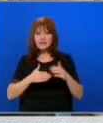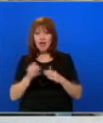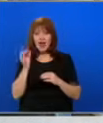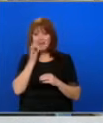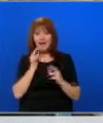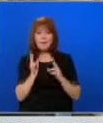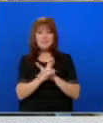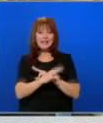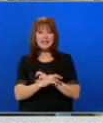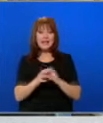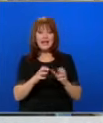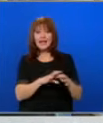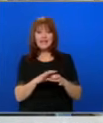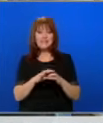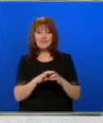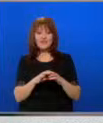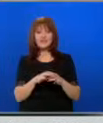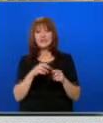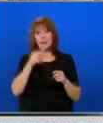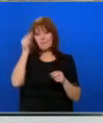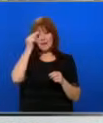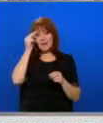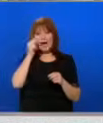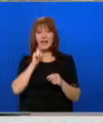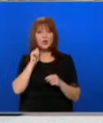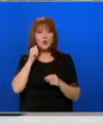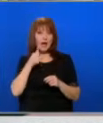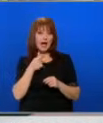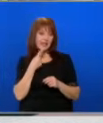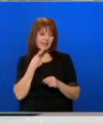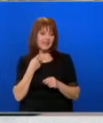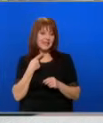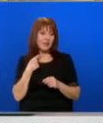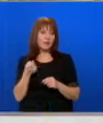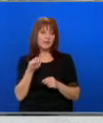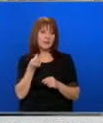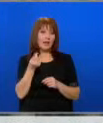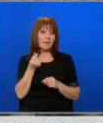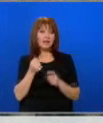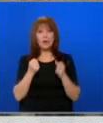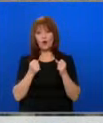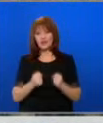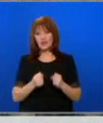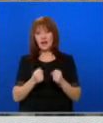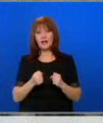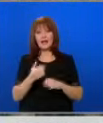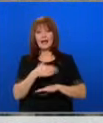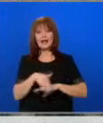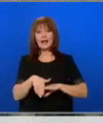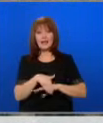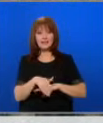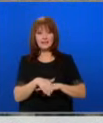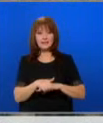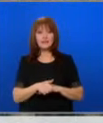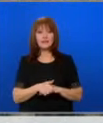магистрали, които да ни свързват с България и Унгария. Заради това се губят повече пари, отколкото очакване по границите. Разбира се, главният въпрос е какво правим